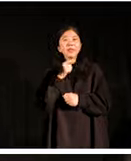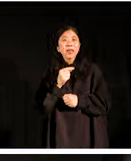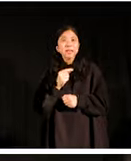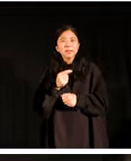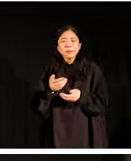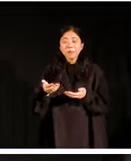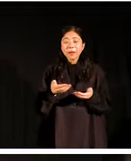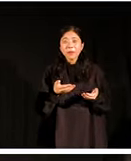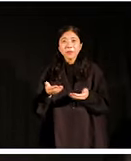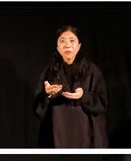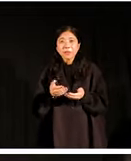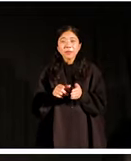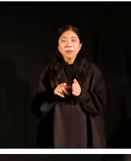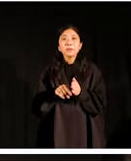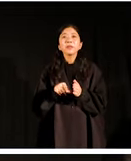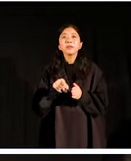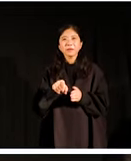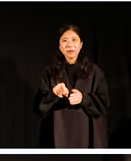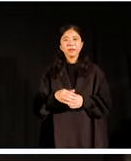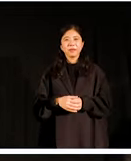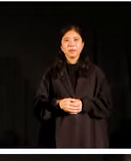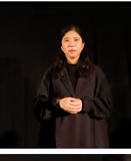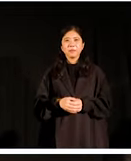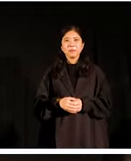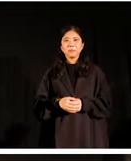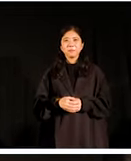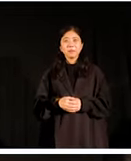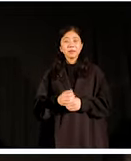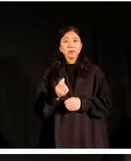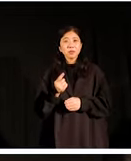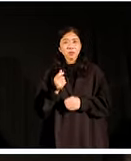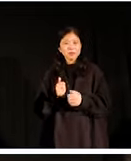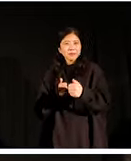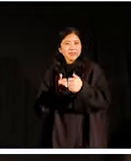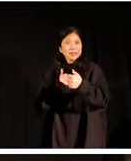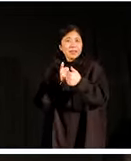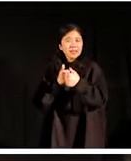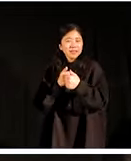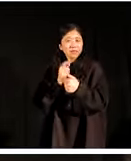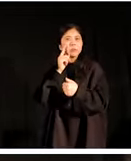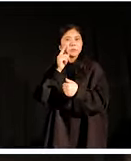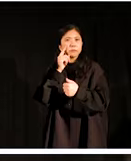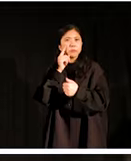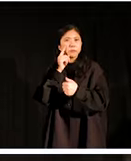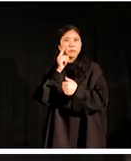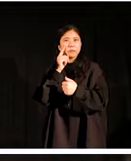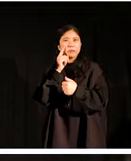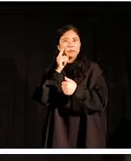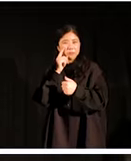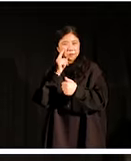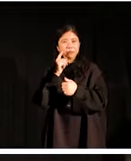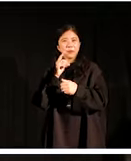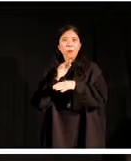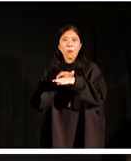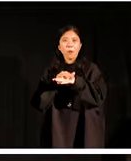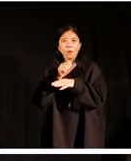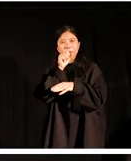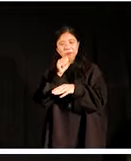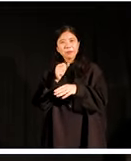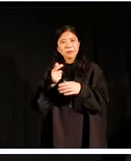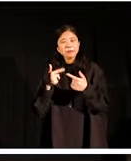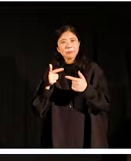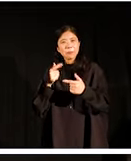迷ったことがあったらあのちょっとでも少しチャレンジングな方向こ挑戦する方向を選んでくっていう風に普段から